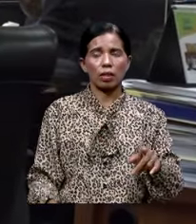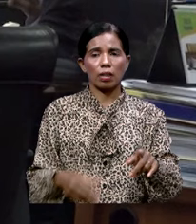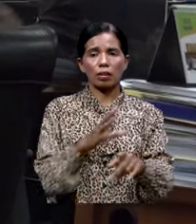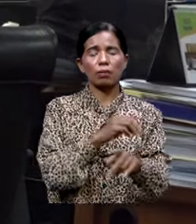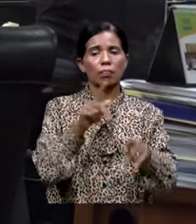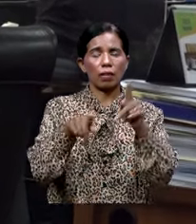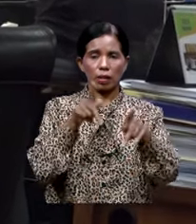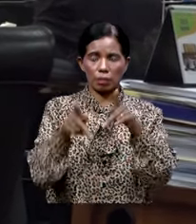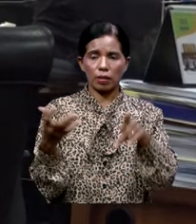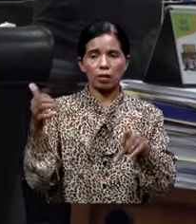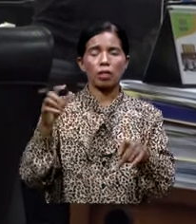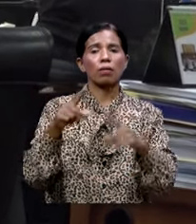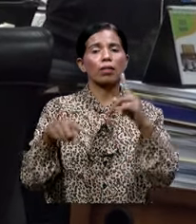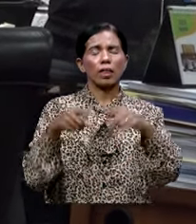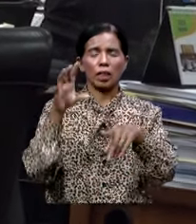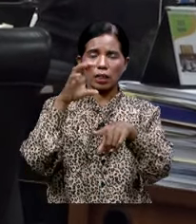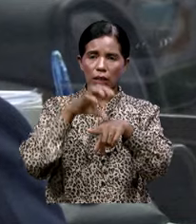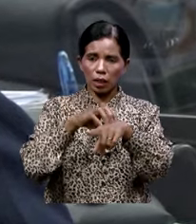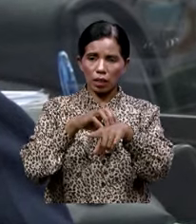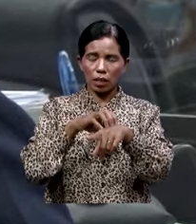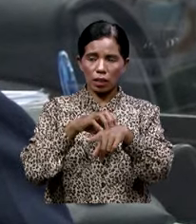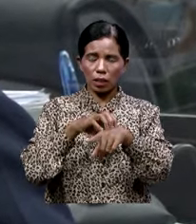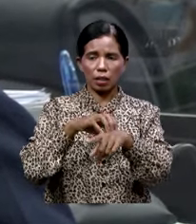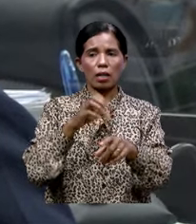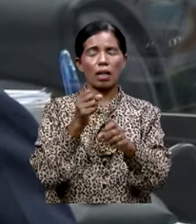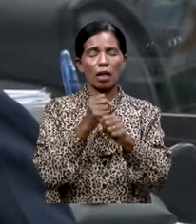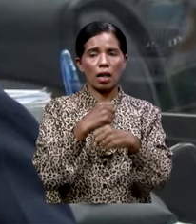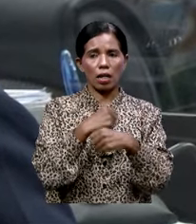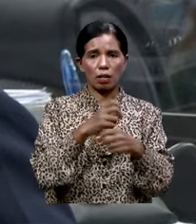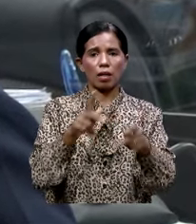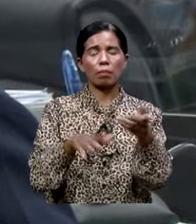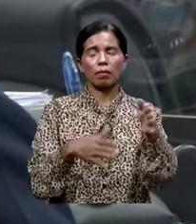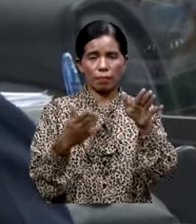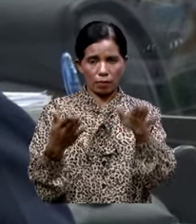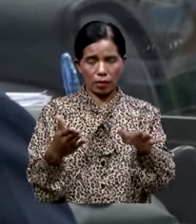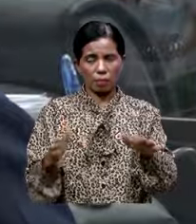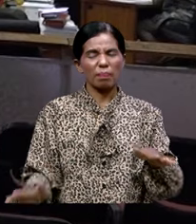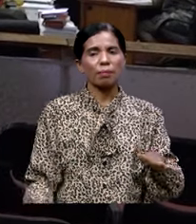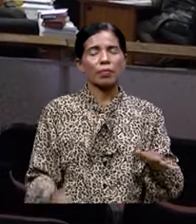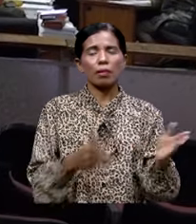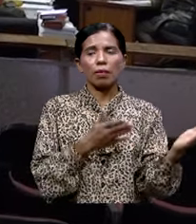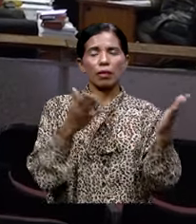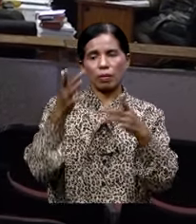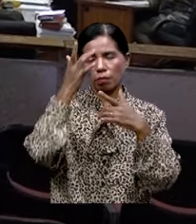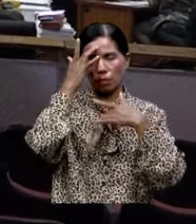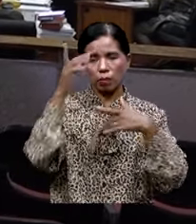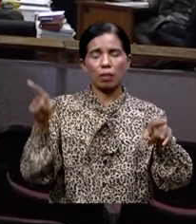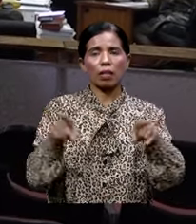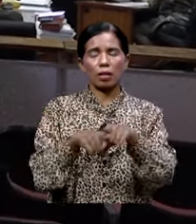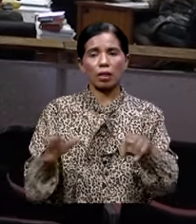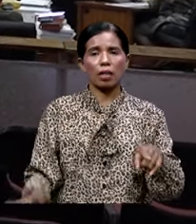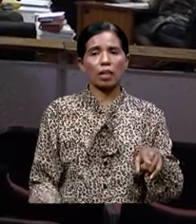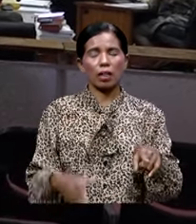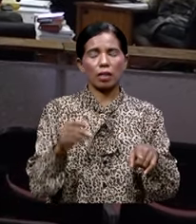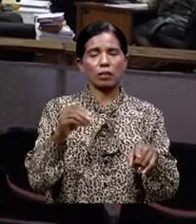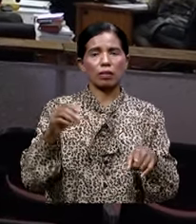sira baik hira tata no bele ariska emane vida ka hamate animal sira nebe bele lori moras ne makanesan asu